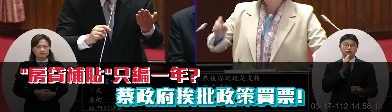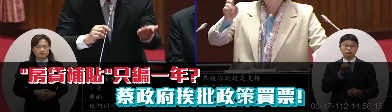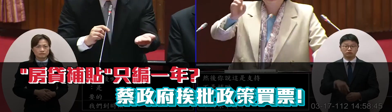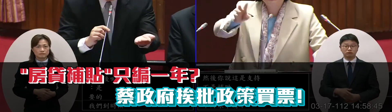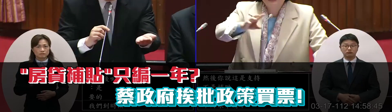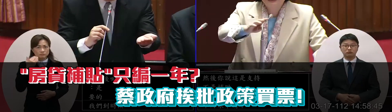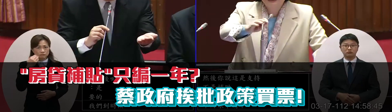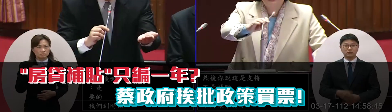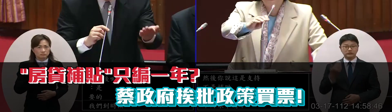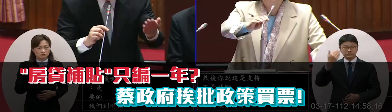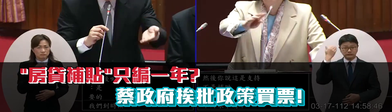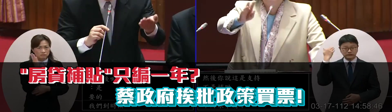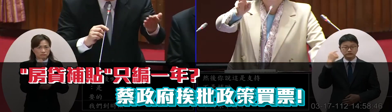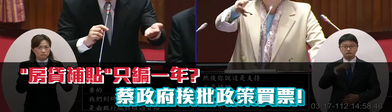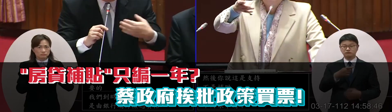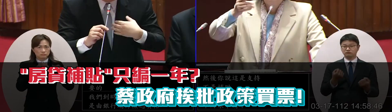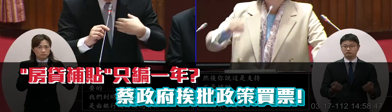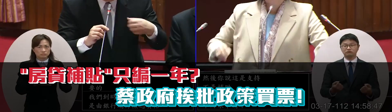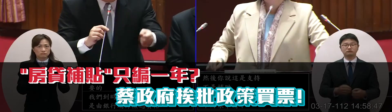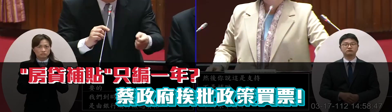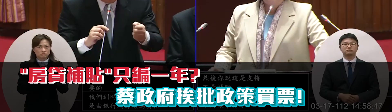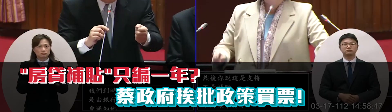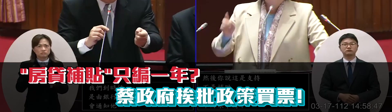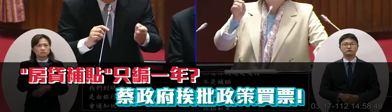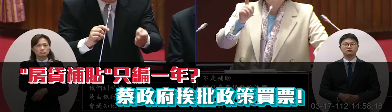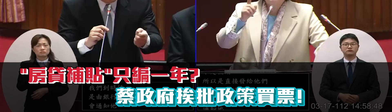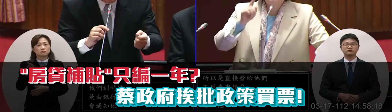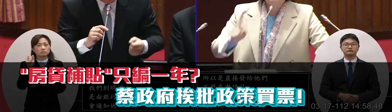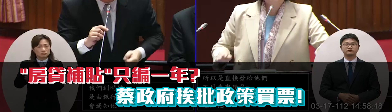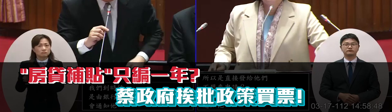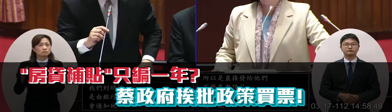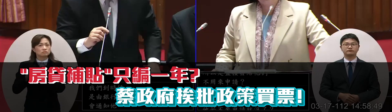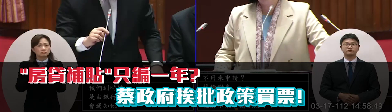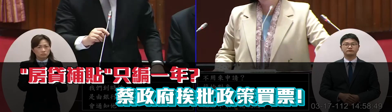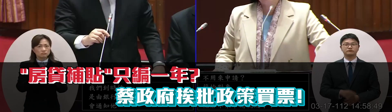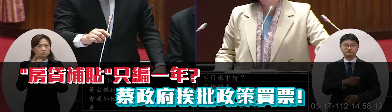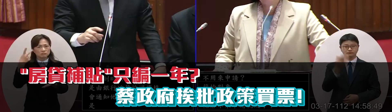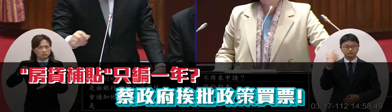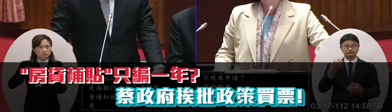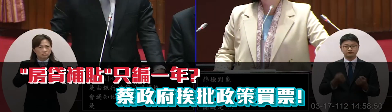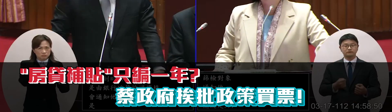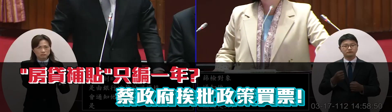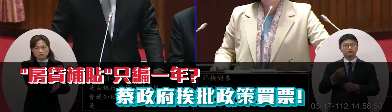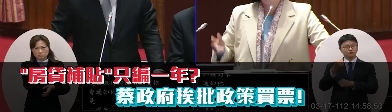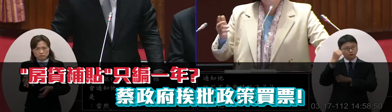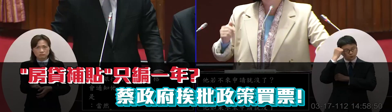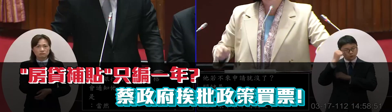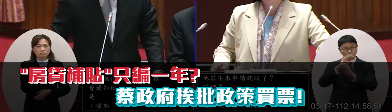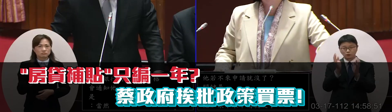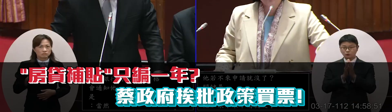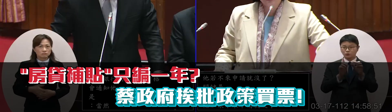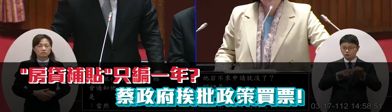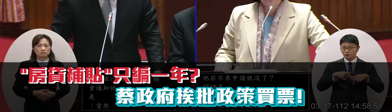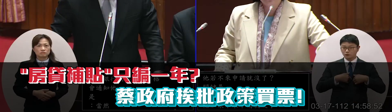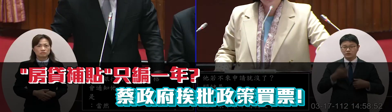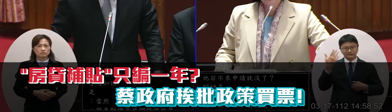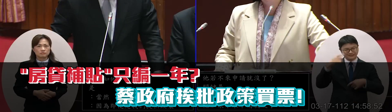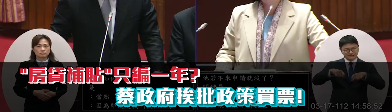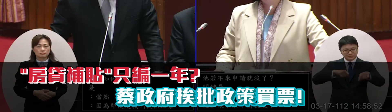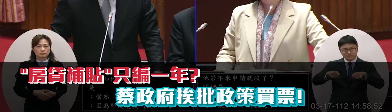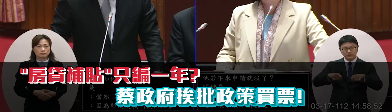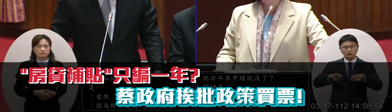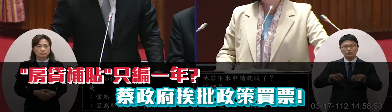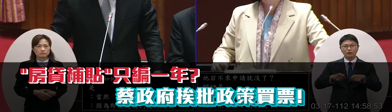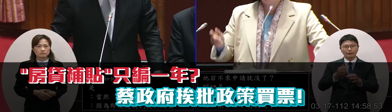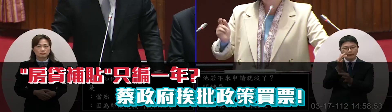我们提供这个政策，必须他同意他要来申请这个。 当时您在住都中心大家问的时候，当时计划可能不成熟，一